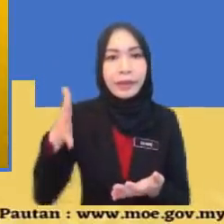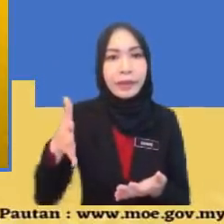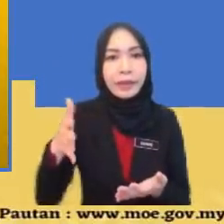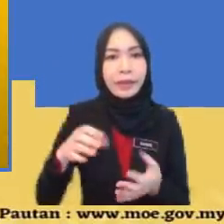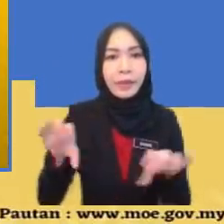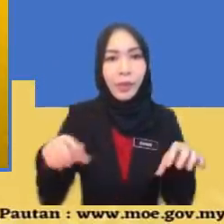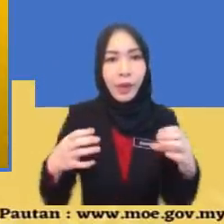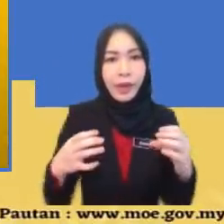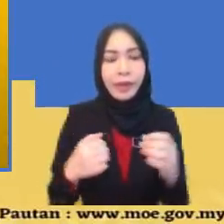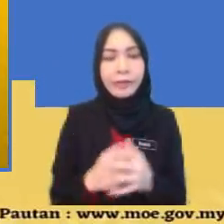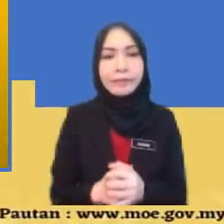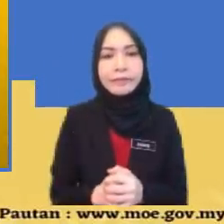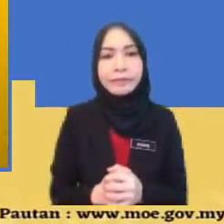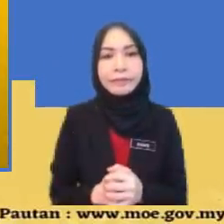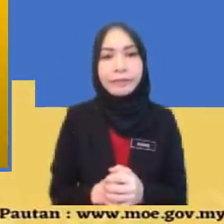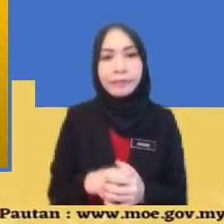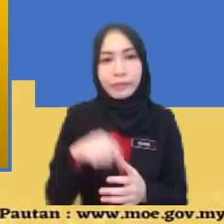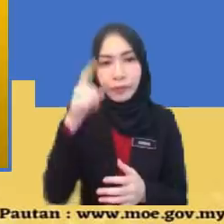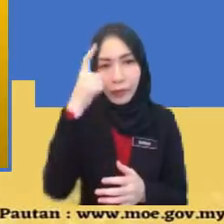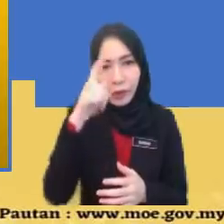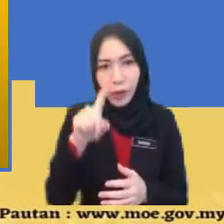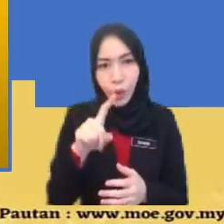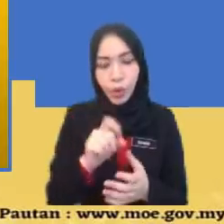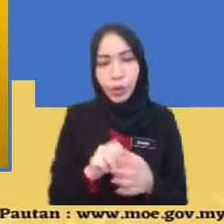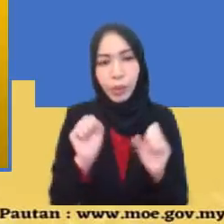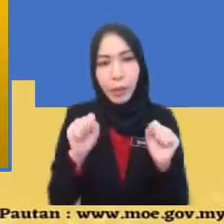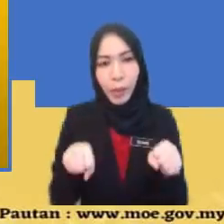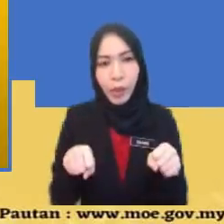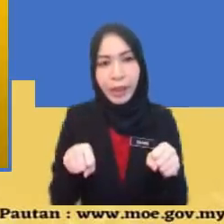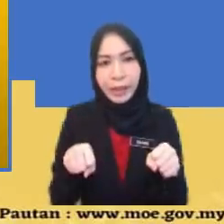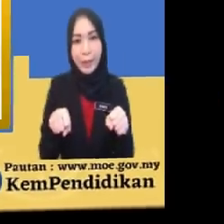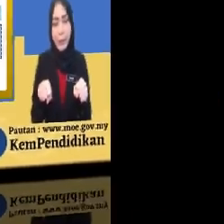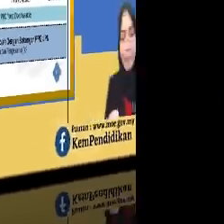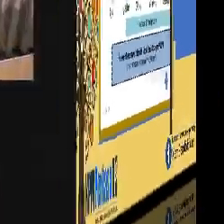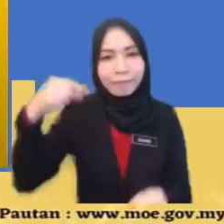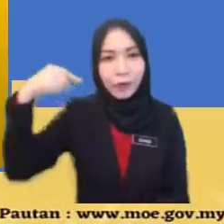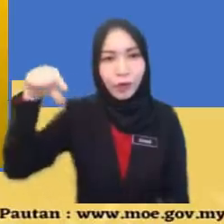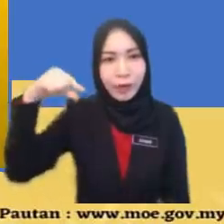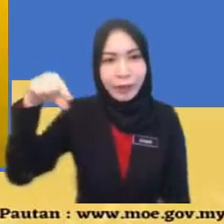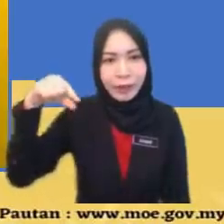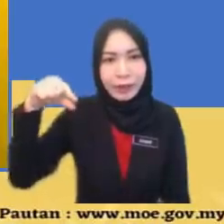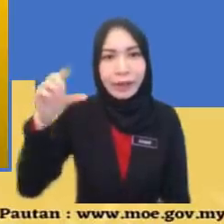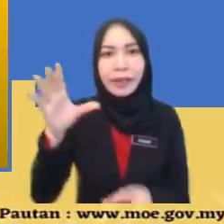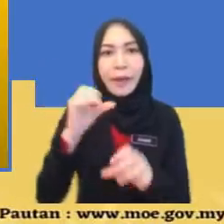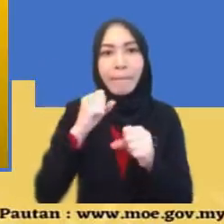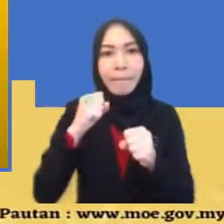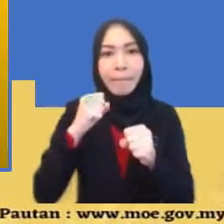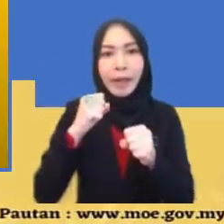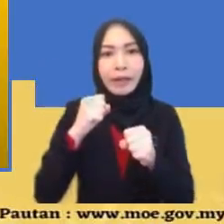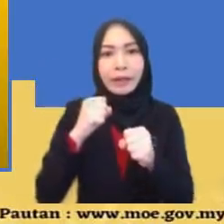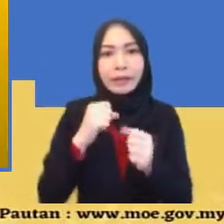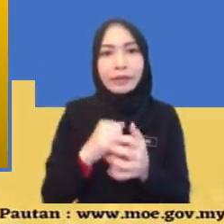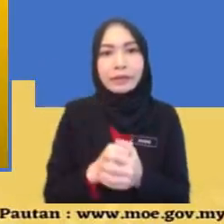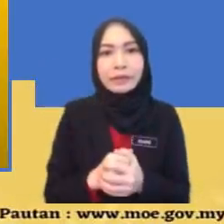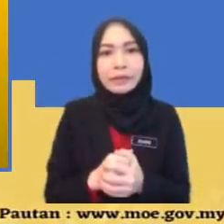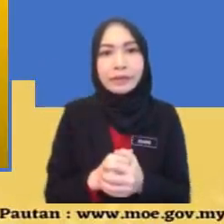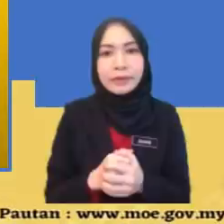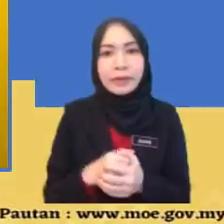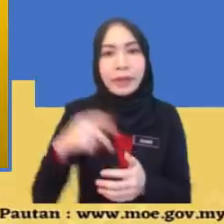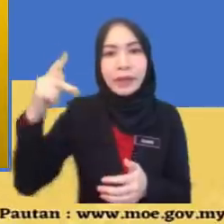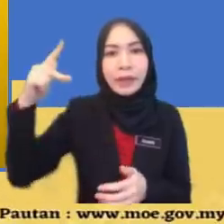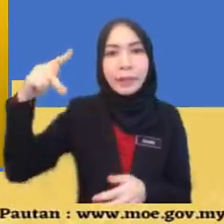untuk memastikan bahwa aspek pengukuhan penjaminan quality ini dapat dilaksanakan dengan sebaik-baiknya Kementerian Pendidikan